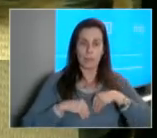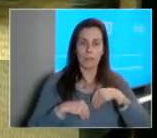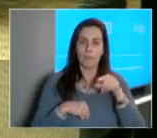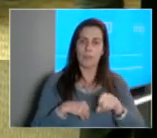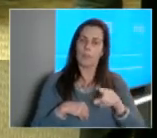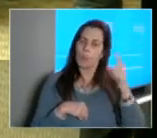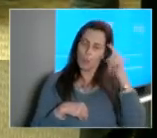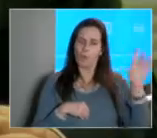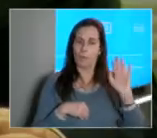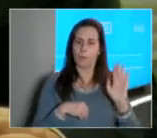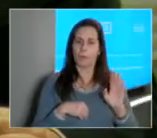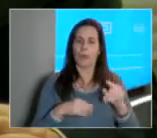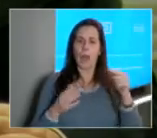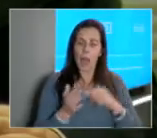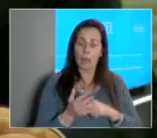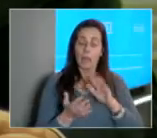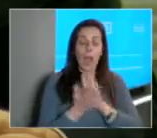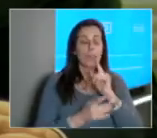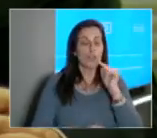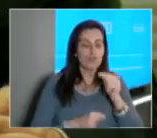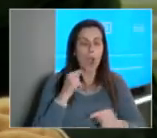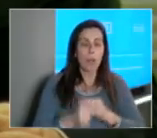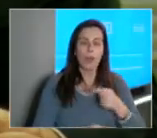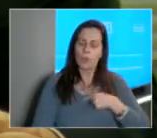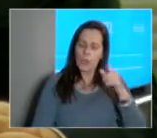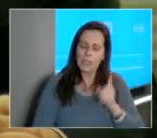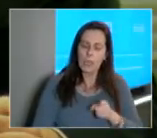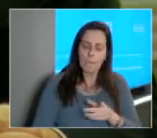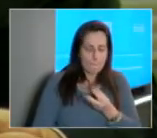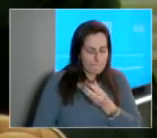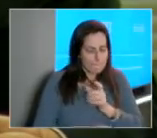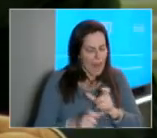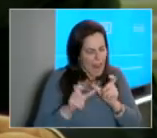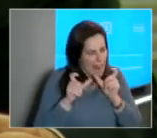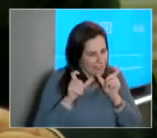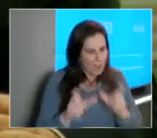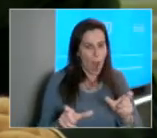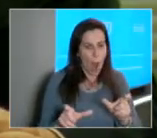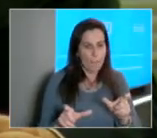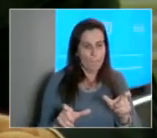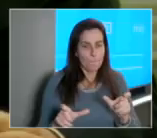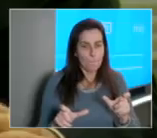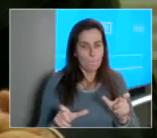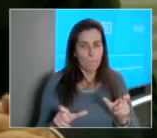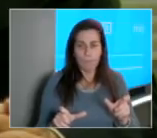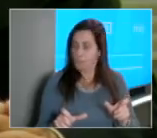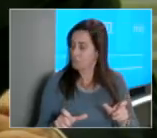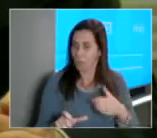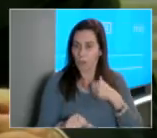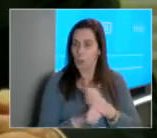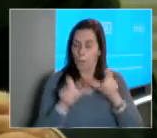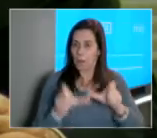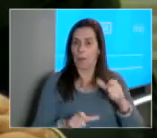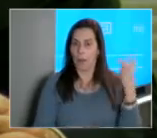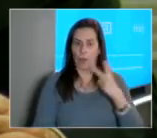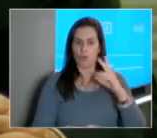הרי הדעה הרווחת שם. ובכן, במשך 11 שנים היינו צריכים לבלום, כפי שאף אחד לא בלם, והנה הבלימה העיקרית והחשובה